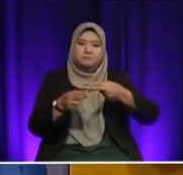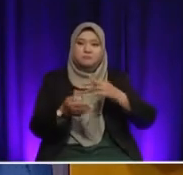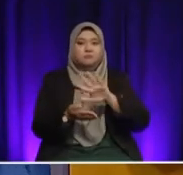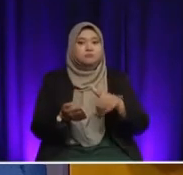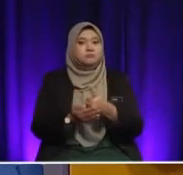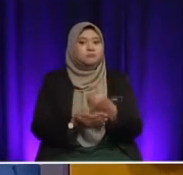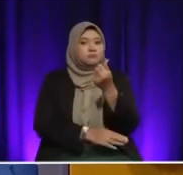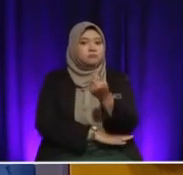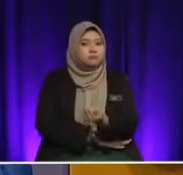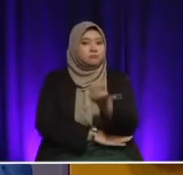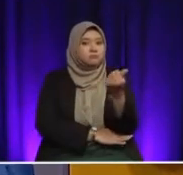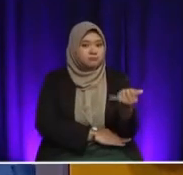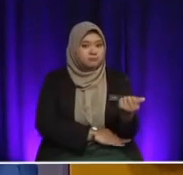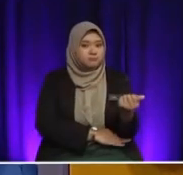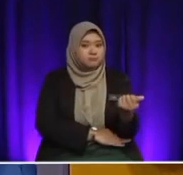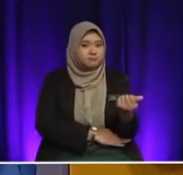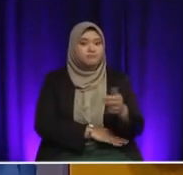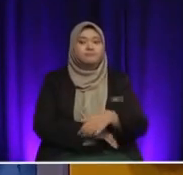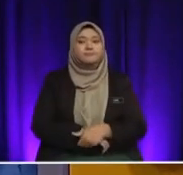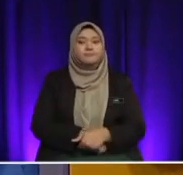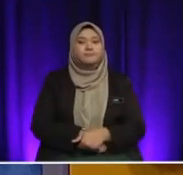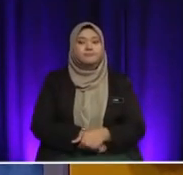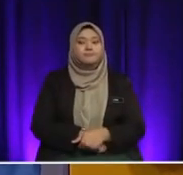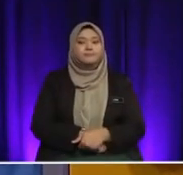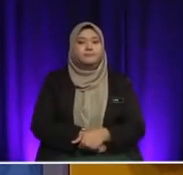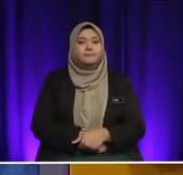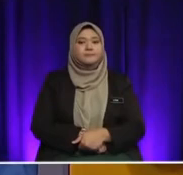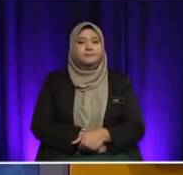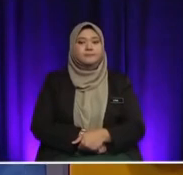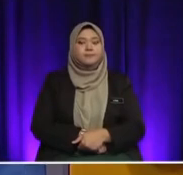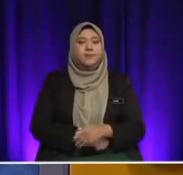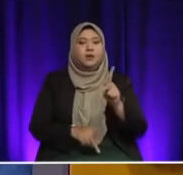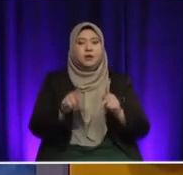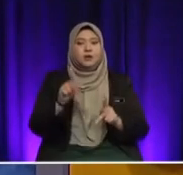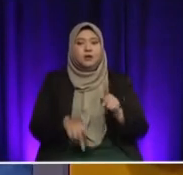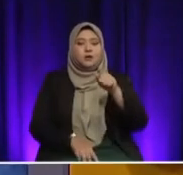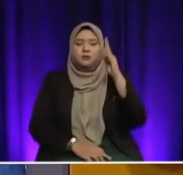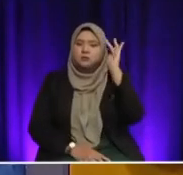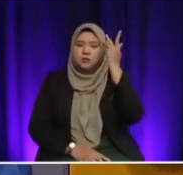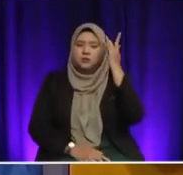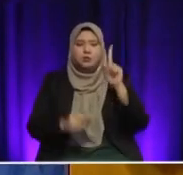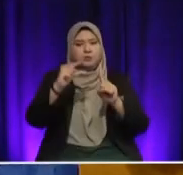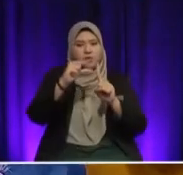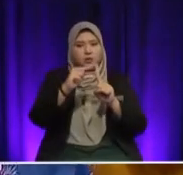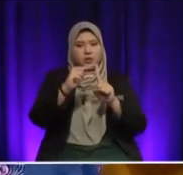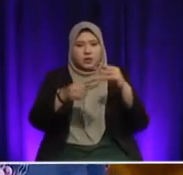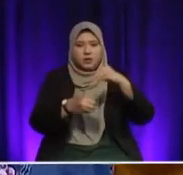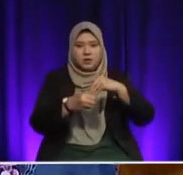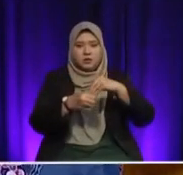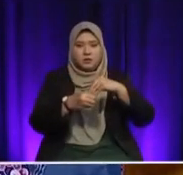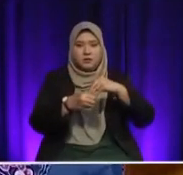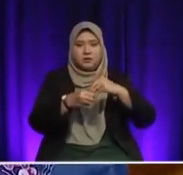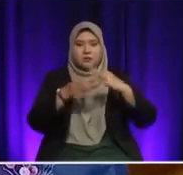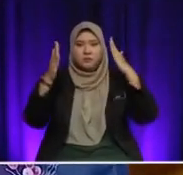Kenapa cikgu guna bahasa Inggeris? Boleh ke jawab dalam bahasa Inggeris? Boleh asalkan betul terma dia. Sebab ada